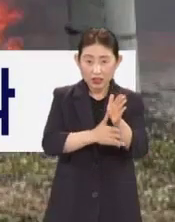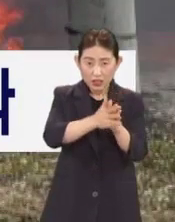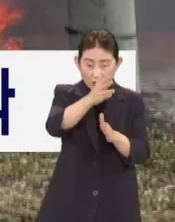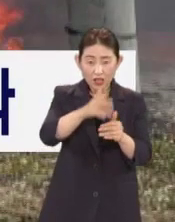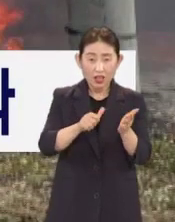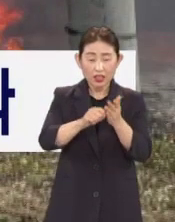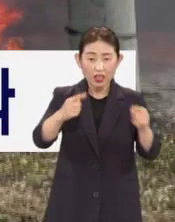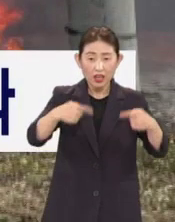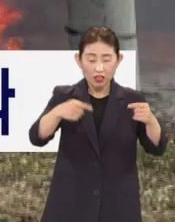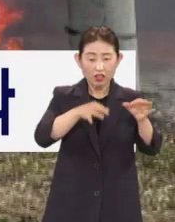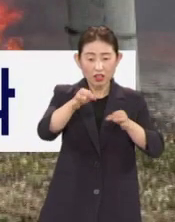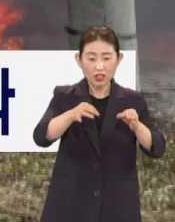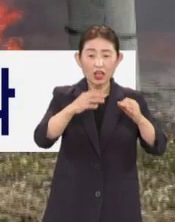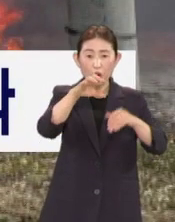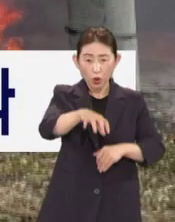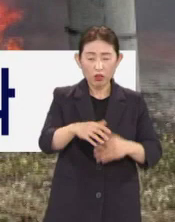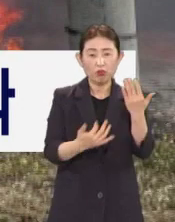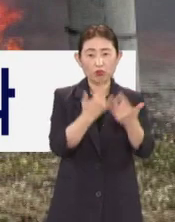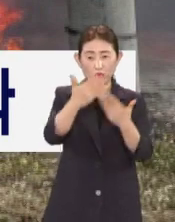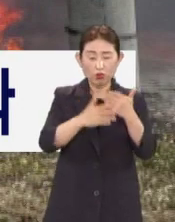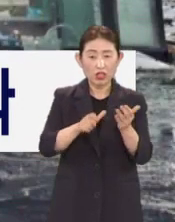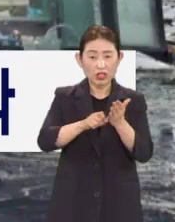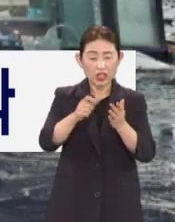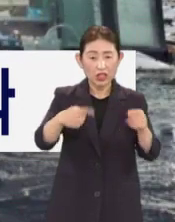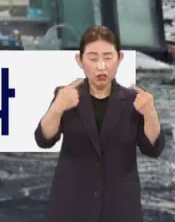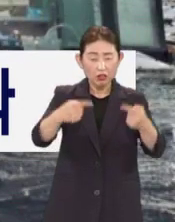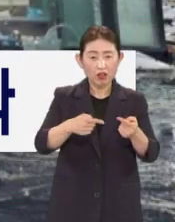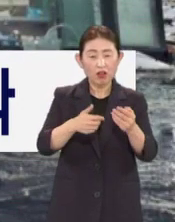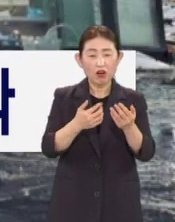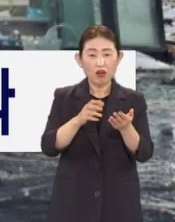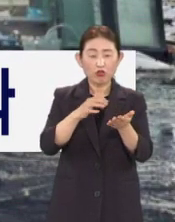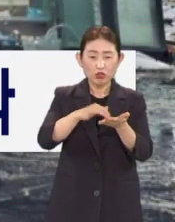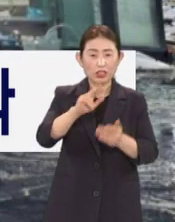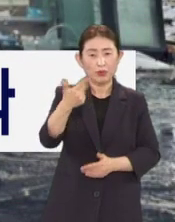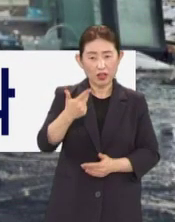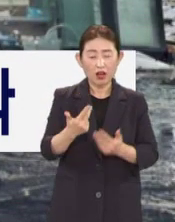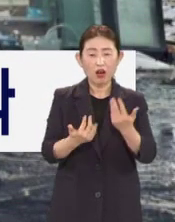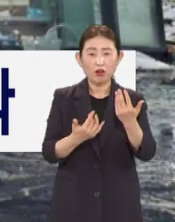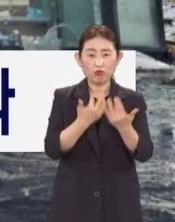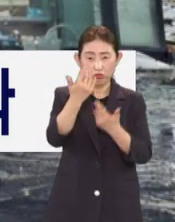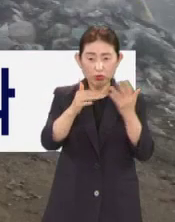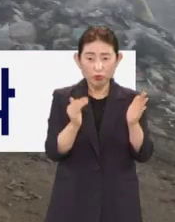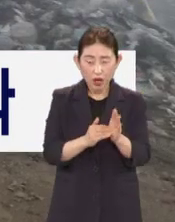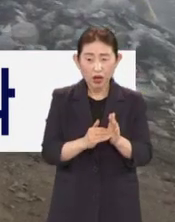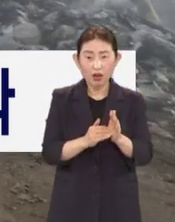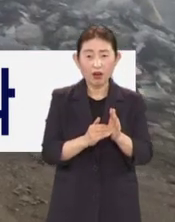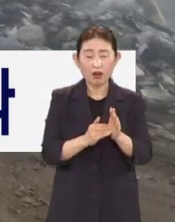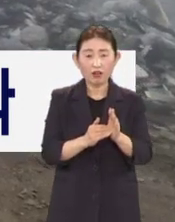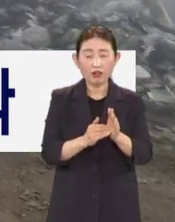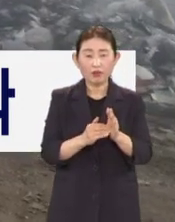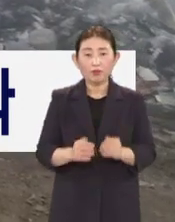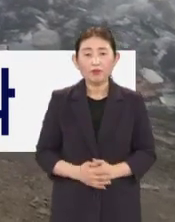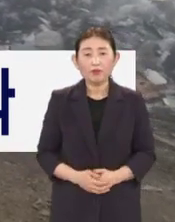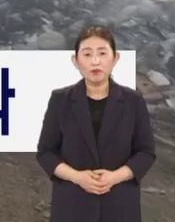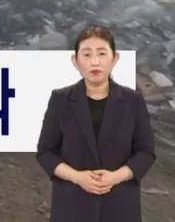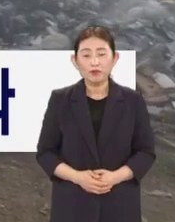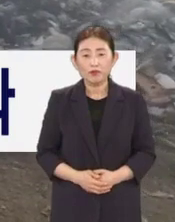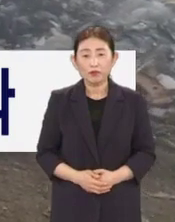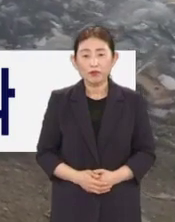원당동에 타이어 매장에서 불이나 타이어 700여개가 소실되고 건물 외벽과 지붕 약 80여 제곱미터가 탔습니다